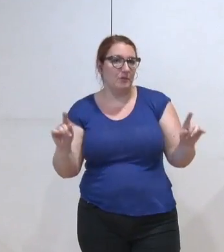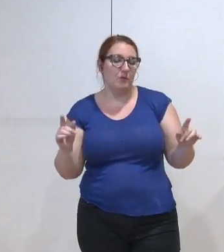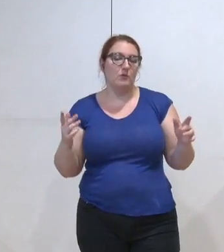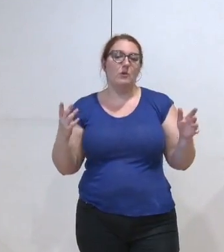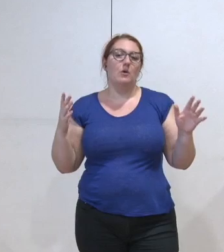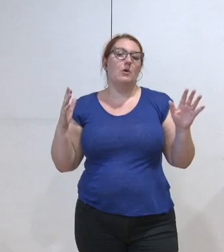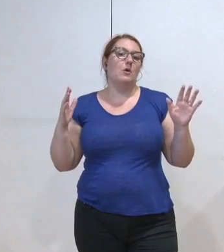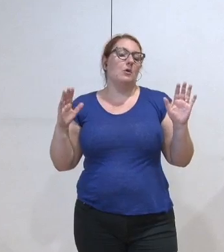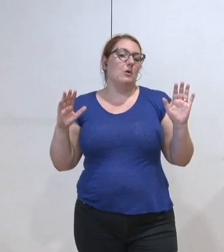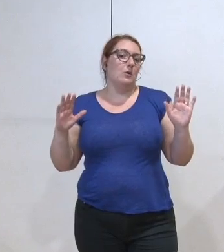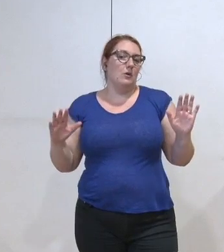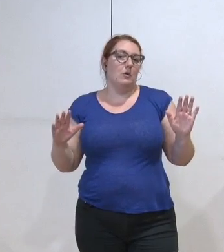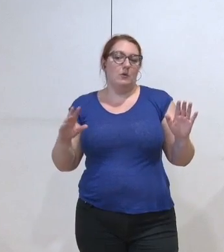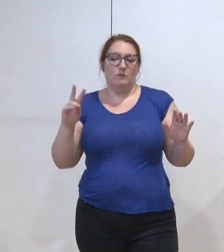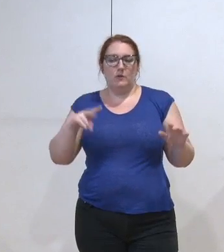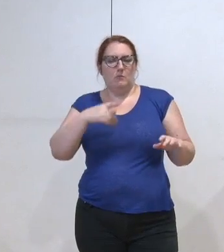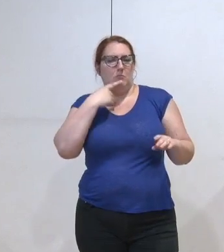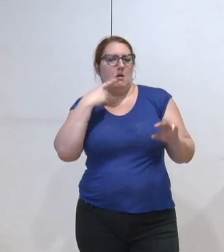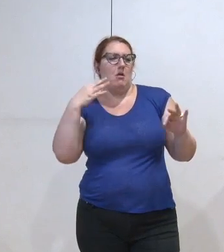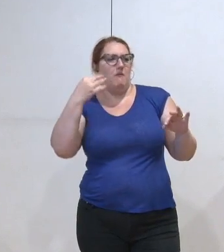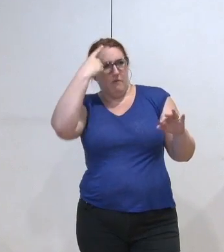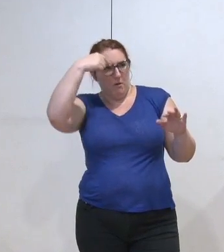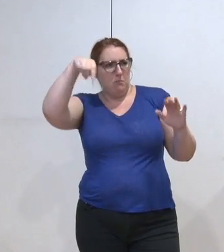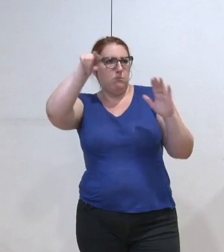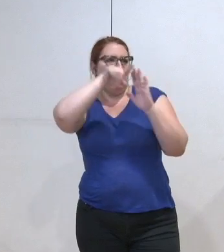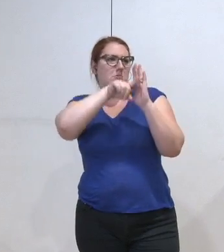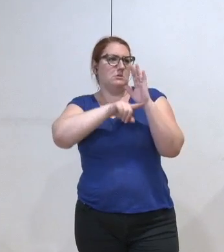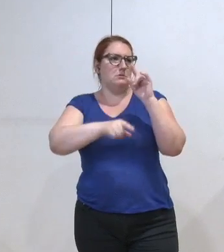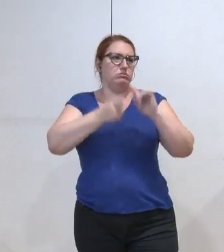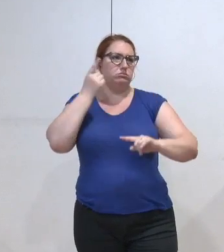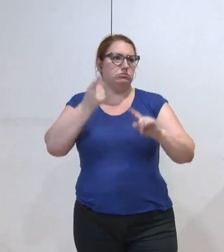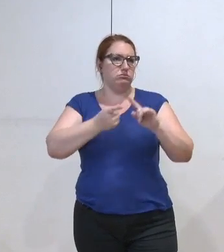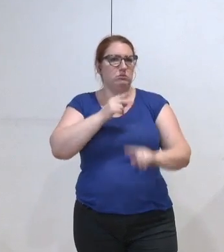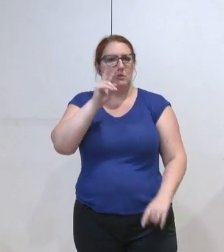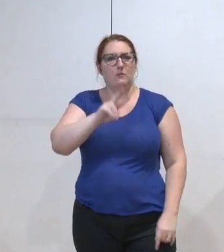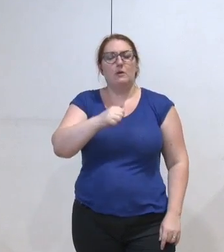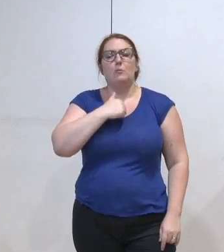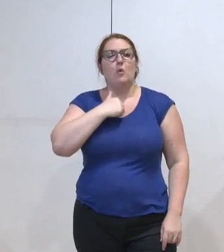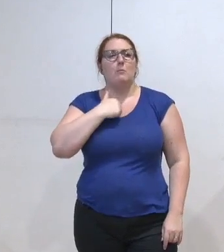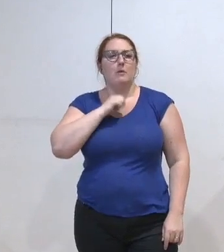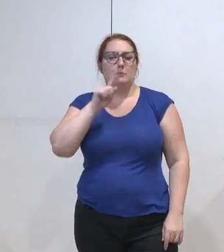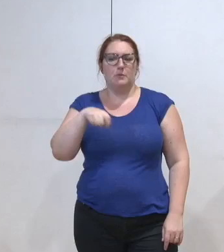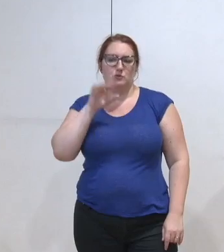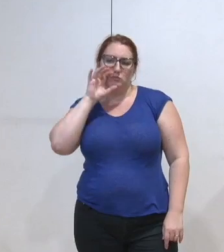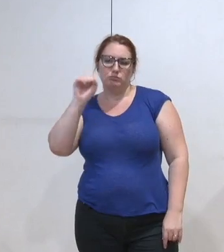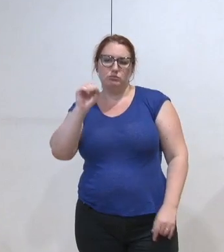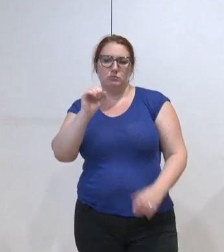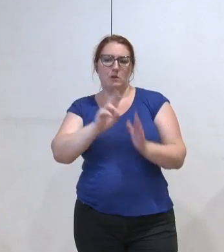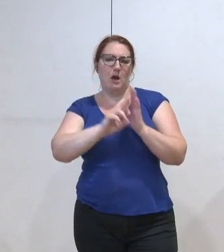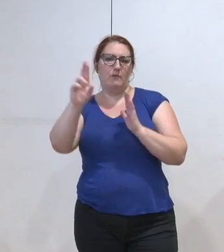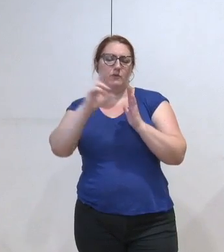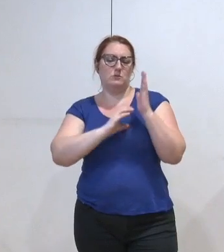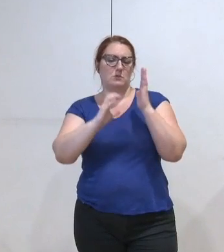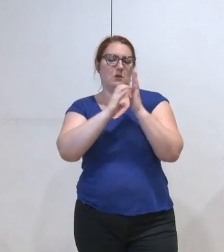certain nombre de de grands principes je moi aussi j'ai noté évidemment la référence à l'article 25 de la Déclaration